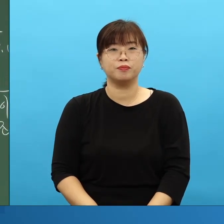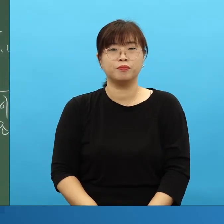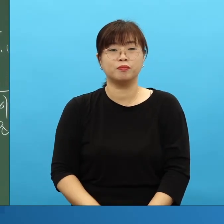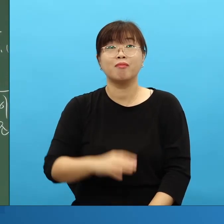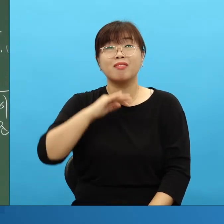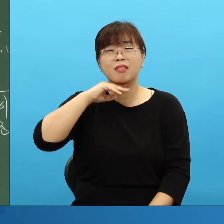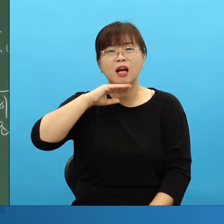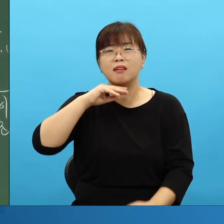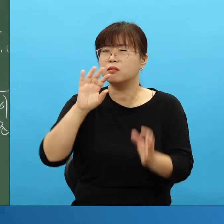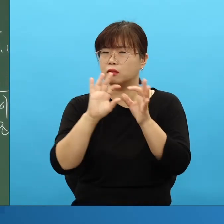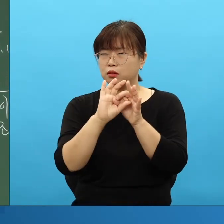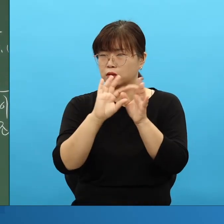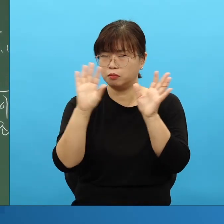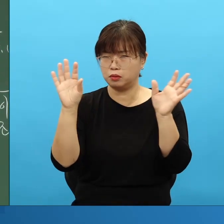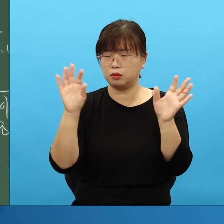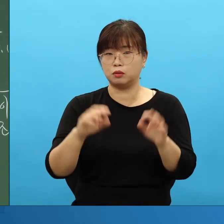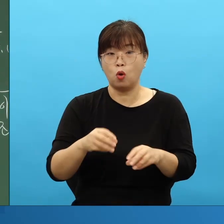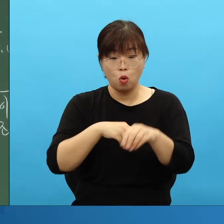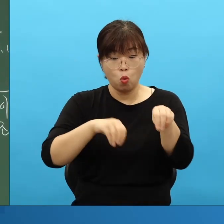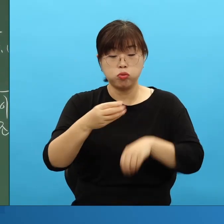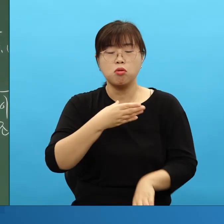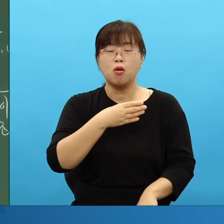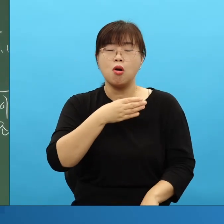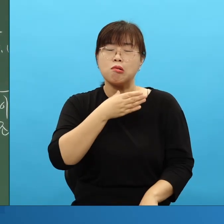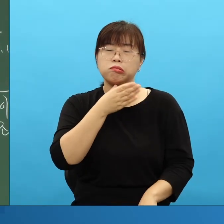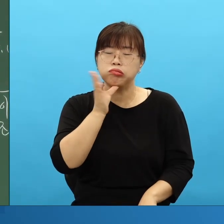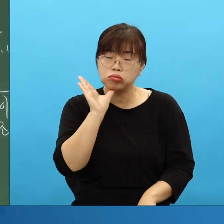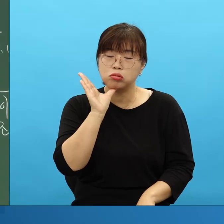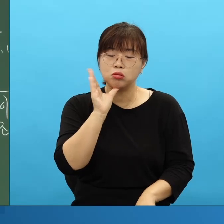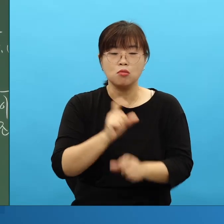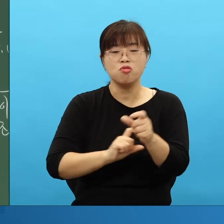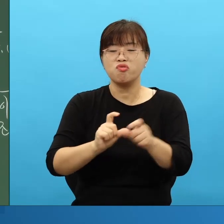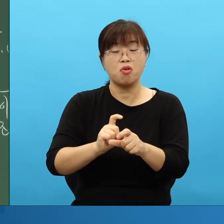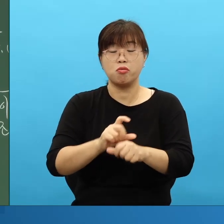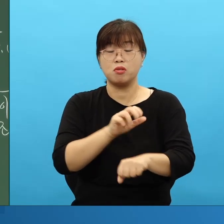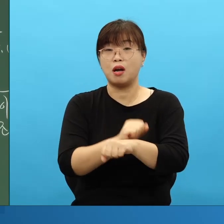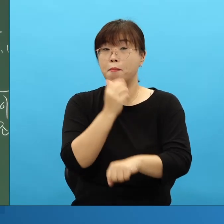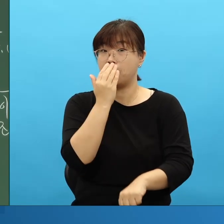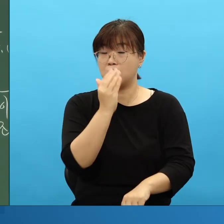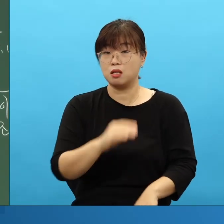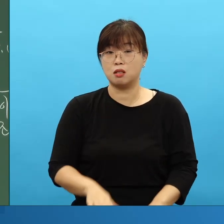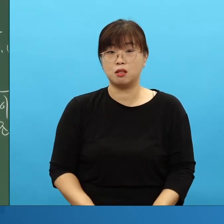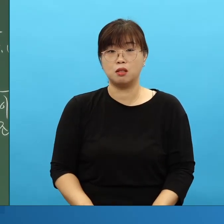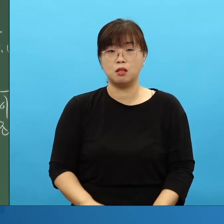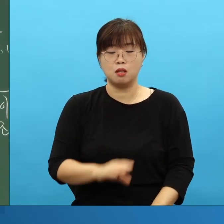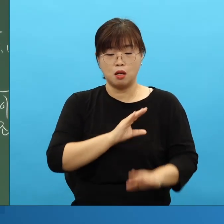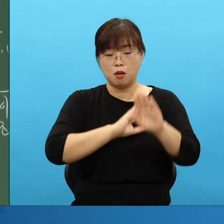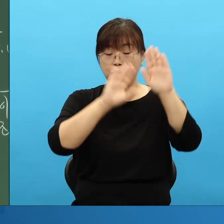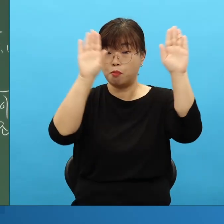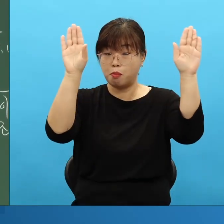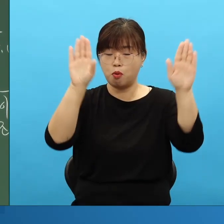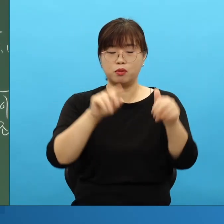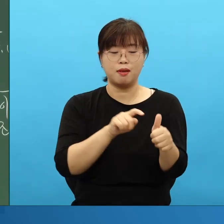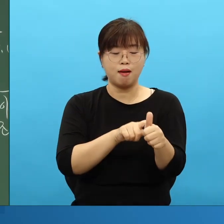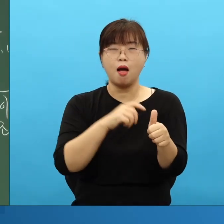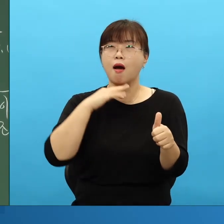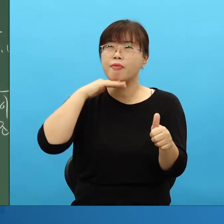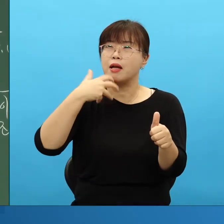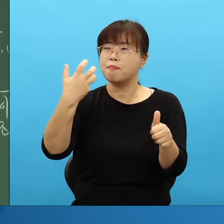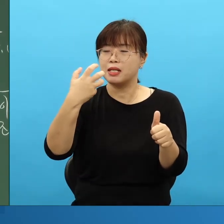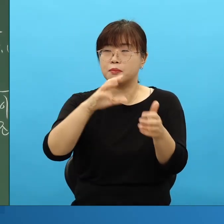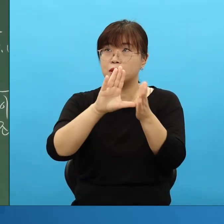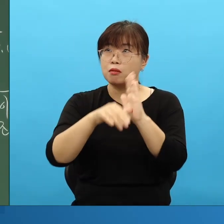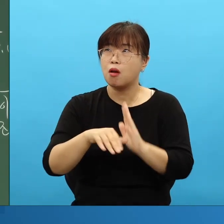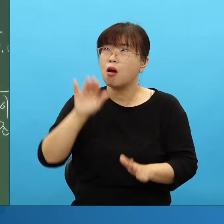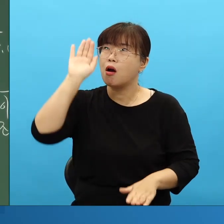나이가 많은 줄 알고 모세가 저는 할 수가 없습니다. Moses using his old age as an